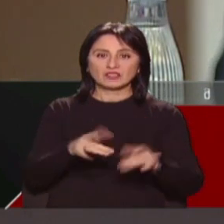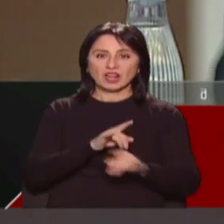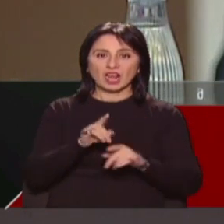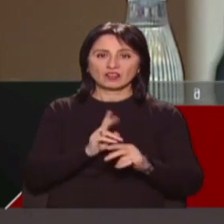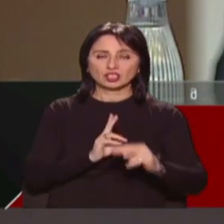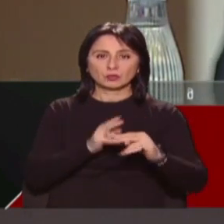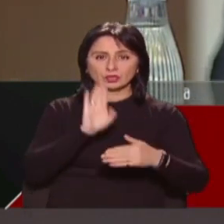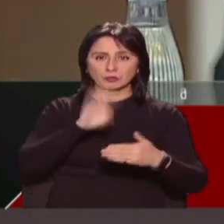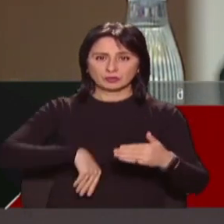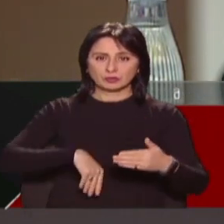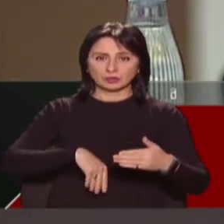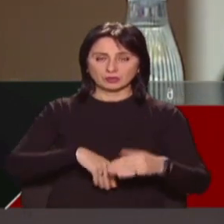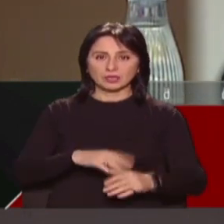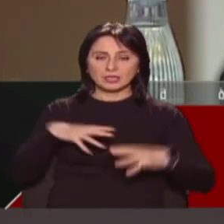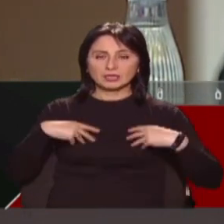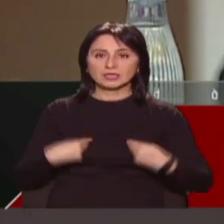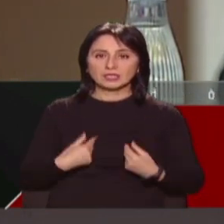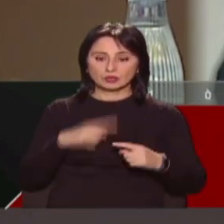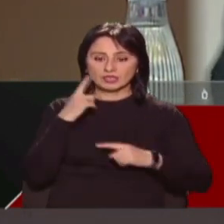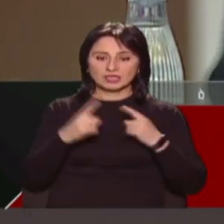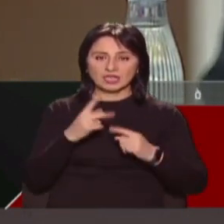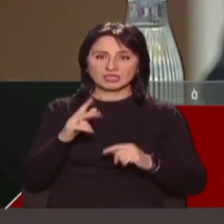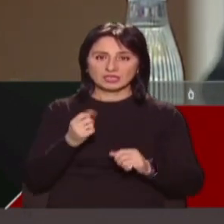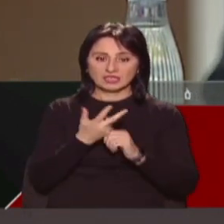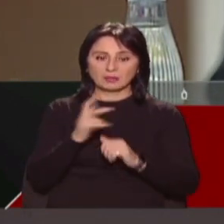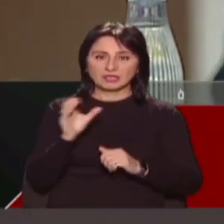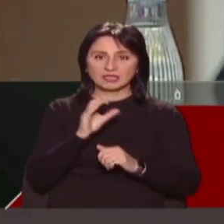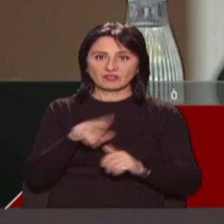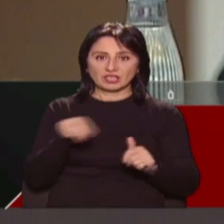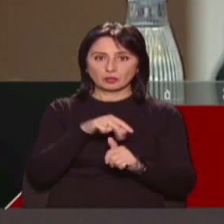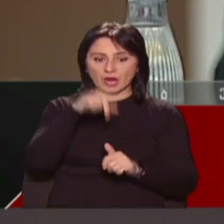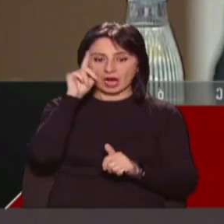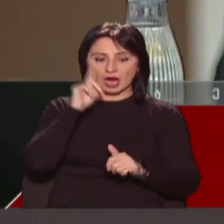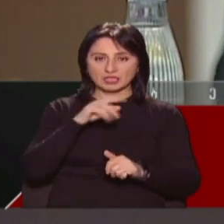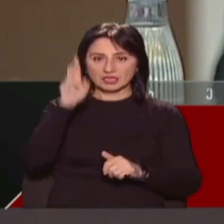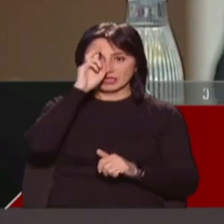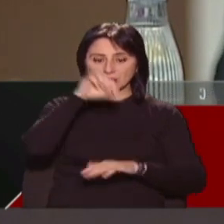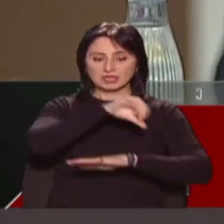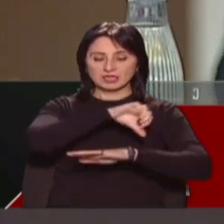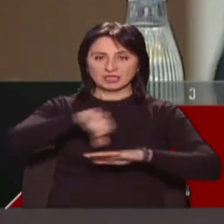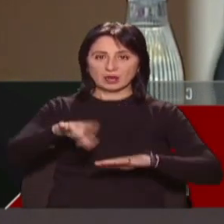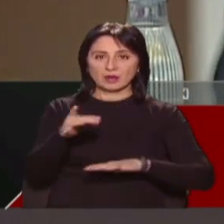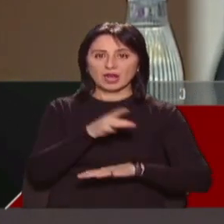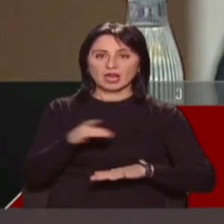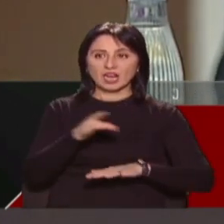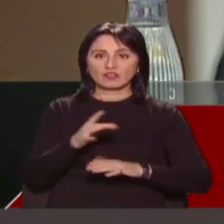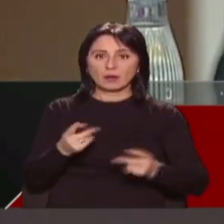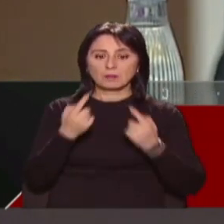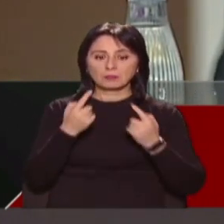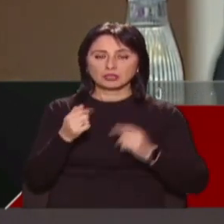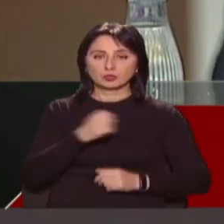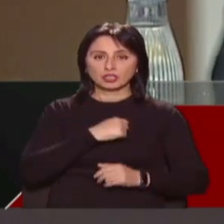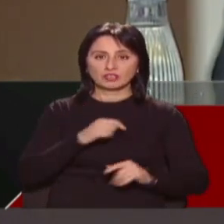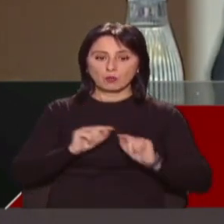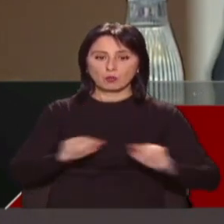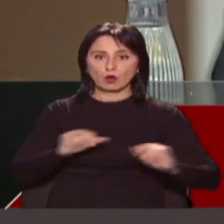khelonuri sheperkhebebis gareshe. Samtsukharod tsels 13 septembers somkhetma Azerbaijanis sakhamtsipo sazghvris regionshi mashtaburi